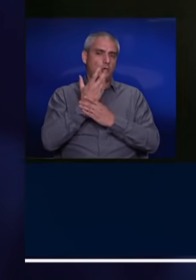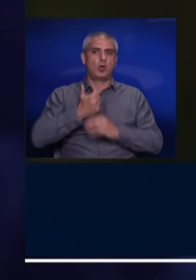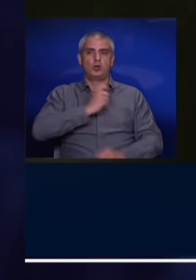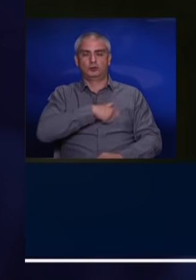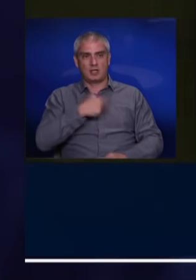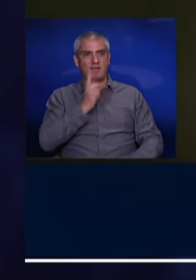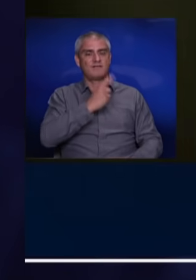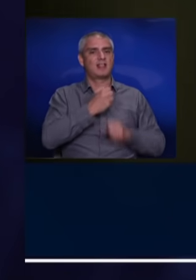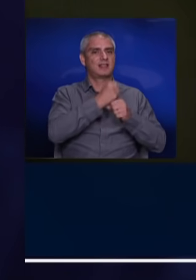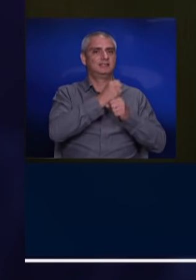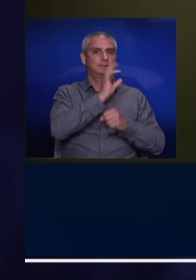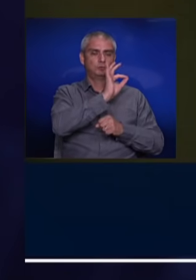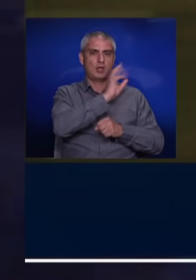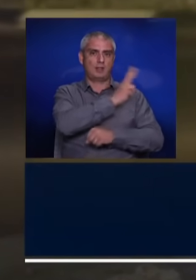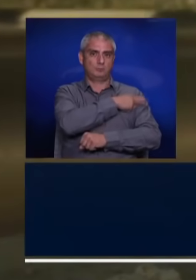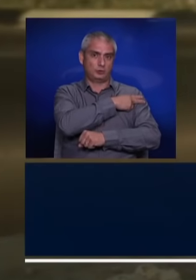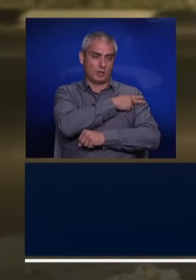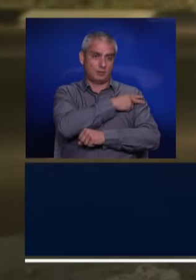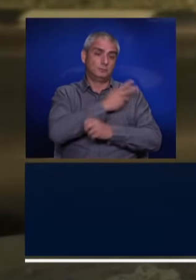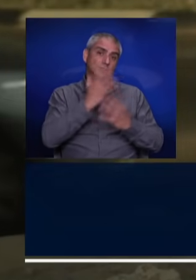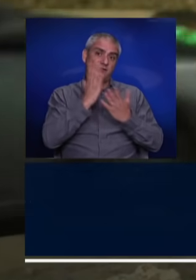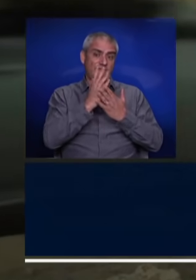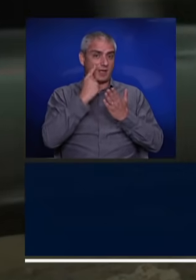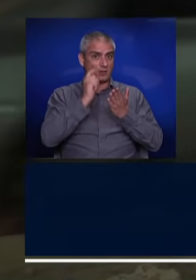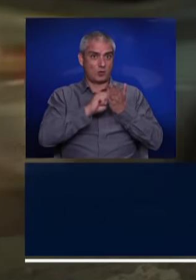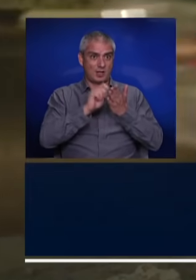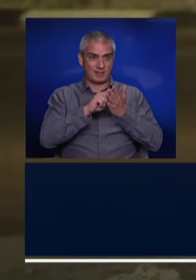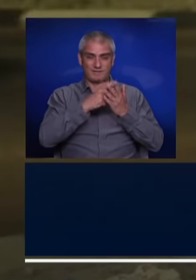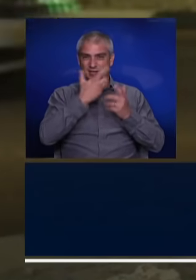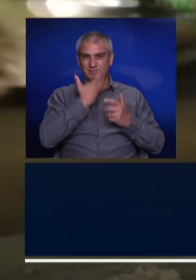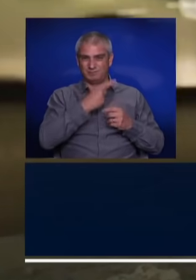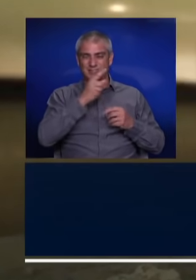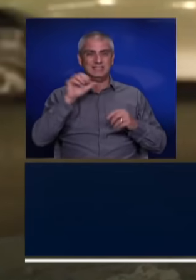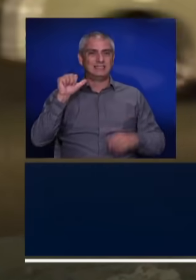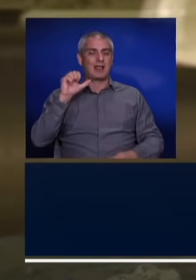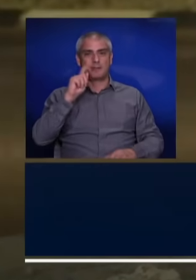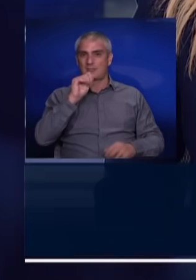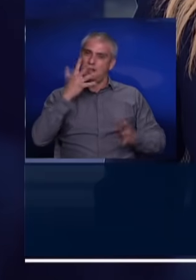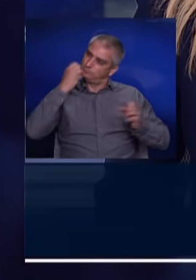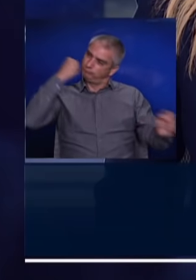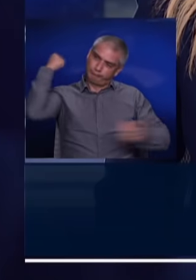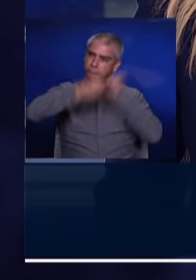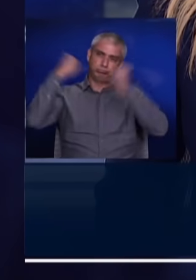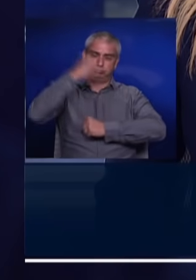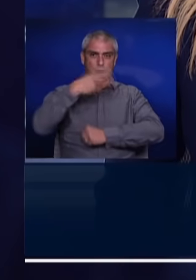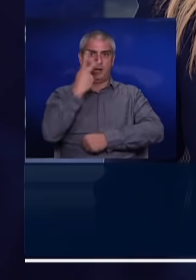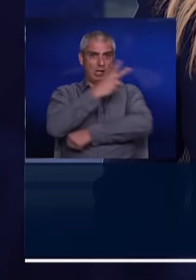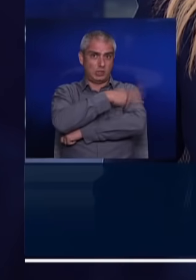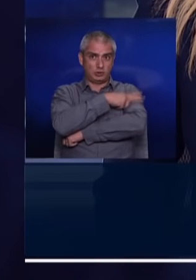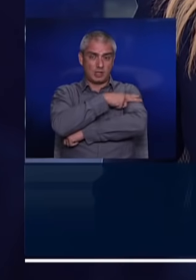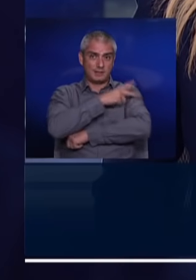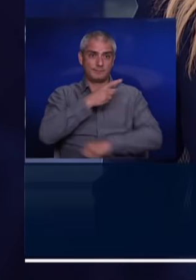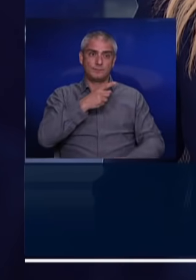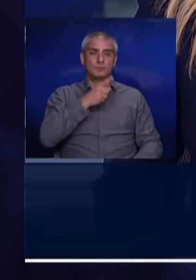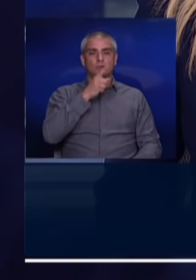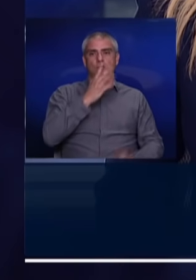לבין נציגי המשטרה. ואם כבר ראינו בכתבה את אסלאם טא, שראינו אותו תוקף בגרוב את אחד השוטרים,